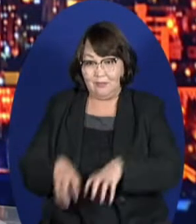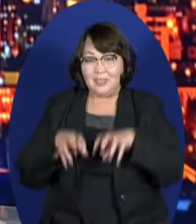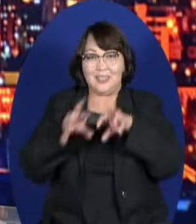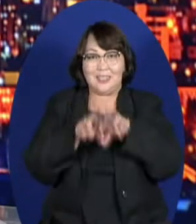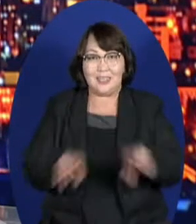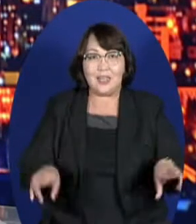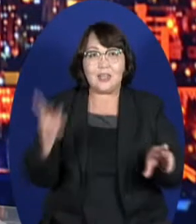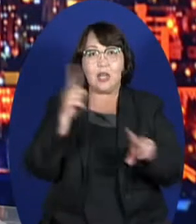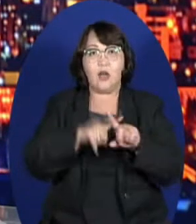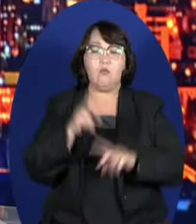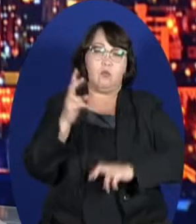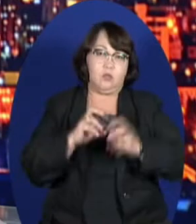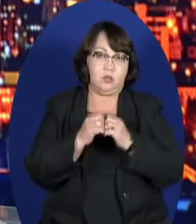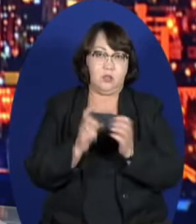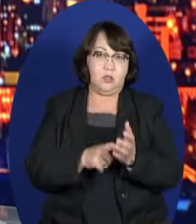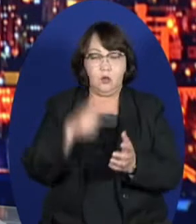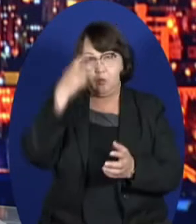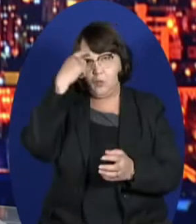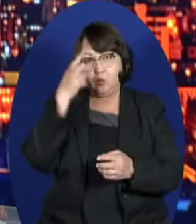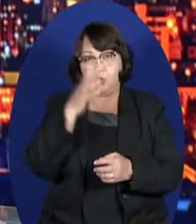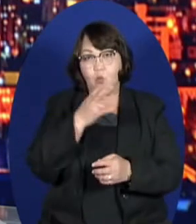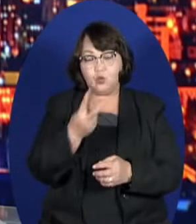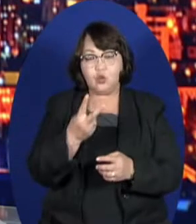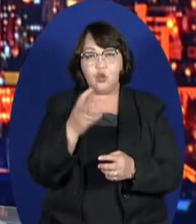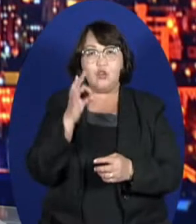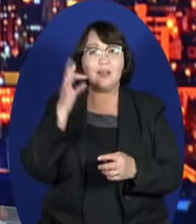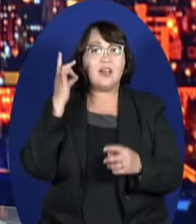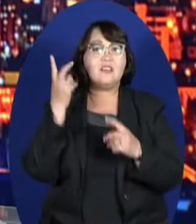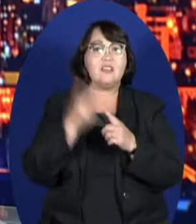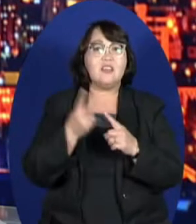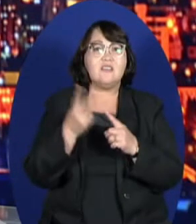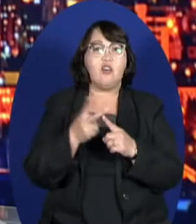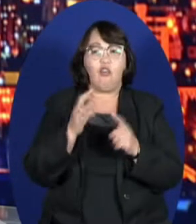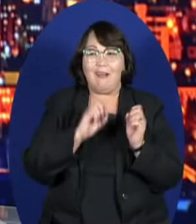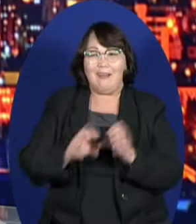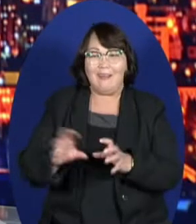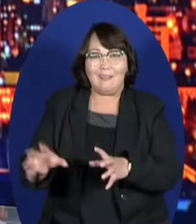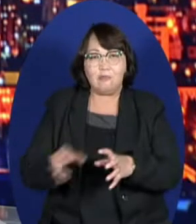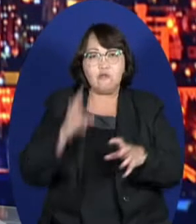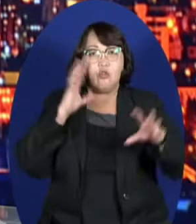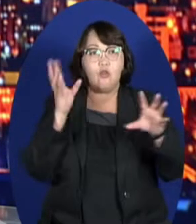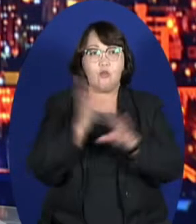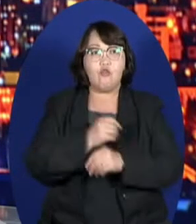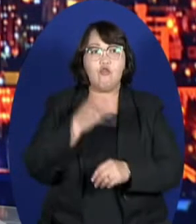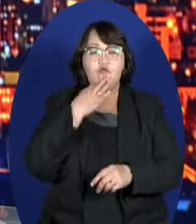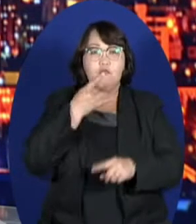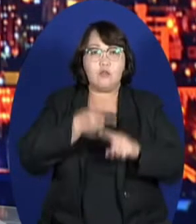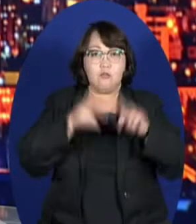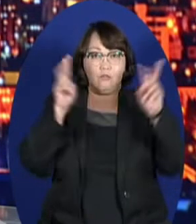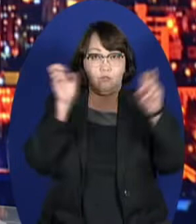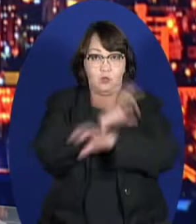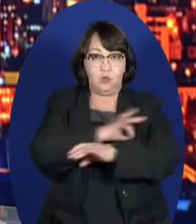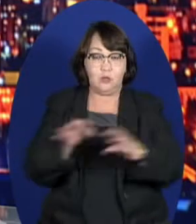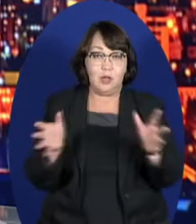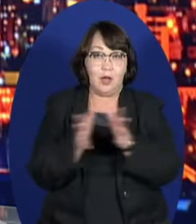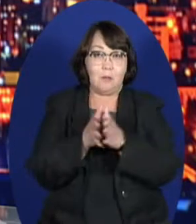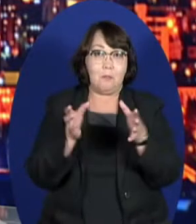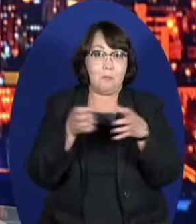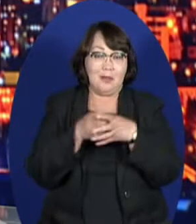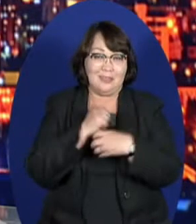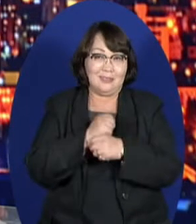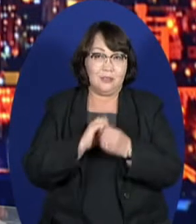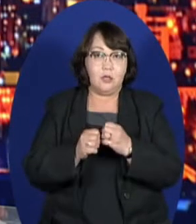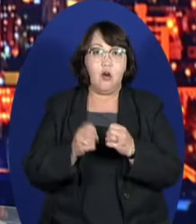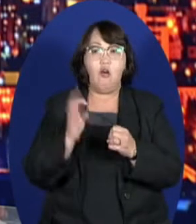байна. Монголын үндэсний олон нийтийн радио телевиз нийгмийн хариуцлагынхаа хүрээнд хог хаягдлын менежментийн өнг нэм төслийн багийнхантай хамтарч хог хаягдлаа